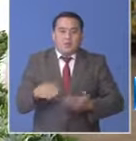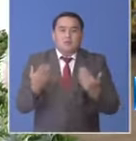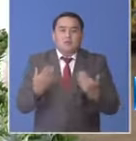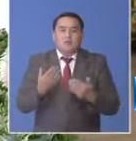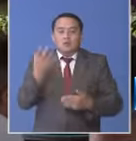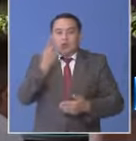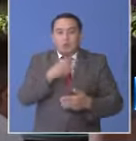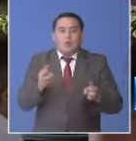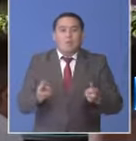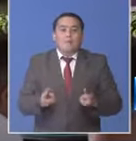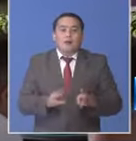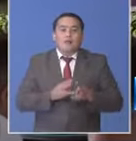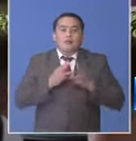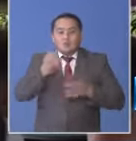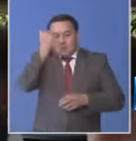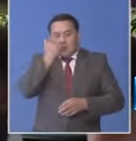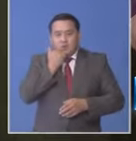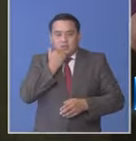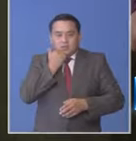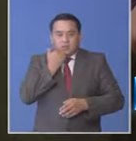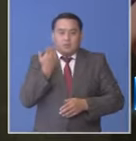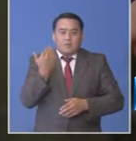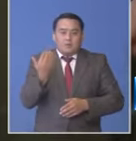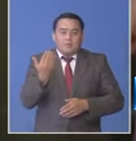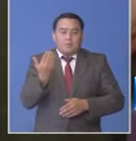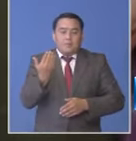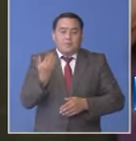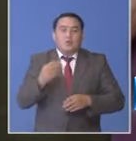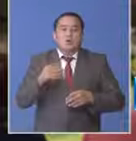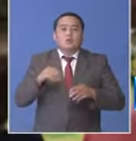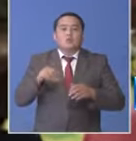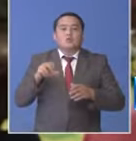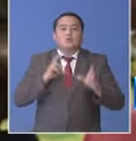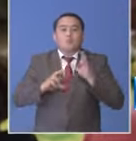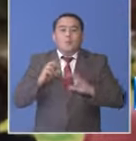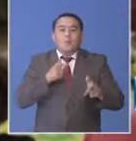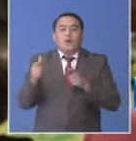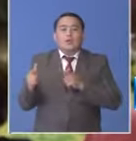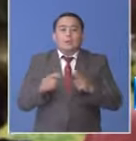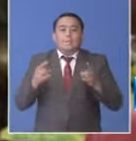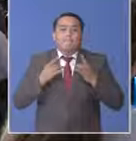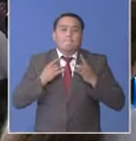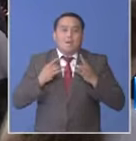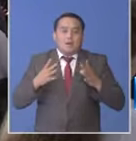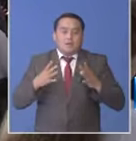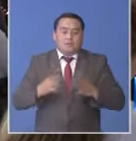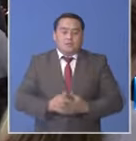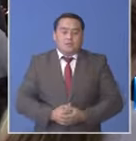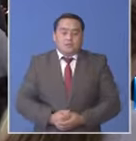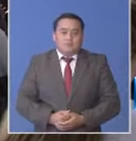самые теплые пожелания и слова благодарности прозвучали в ее адрес. А учащиеся подготовили небольшой праздничный